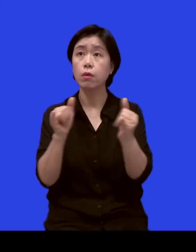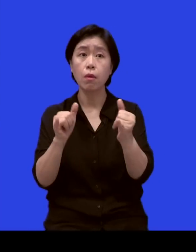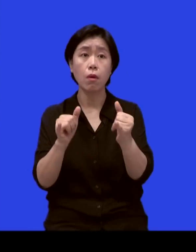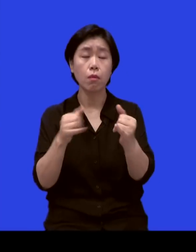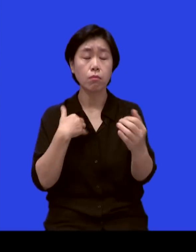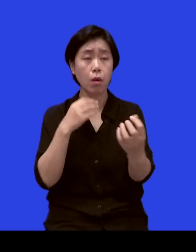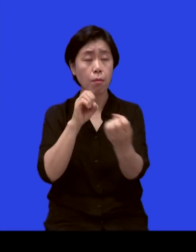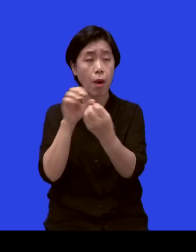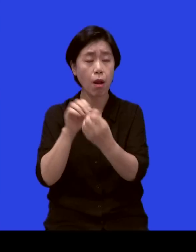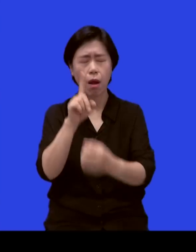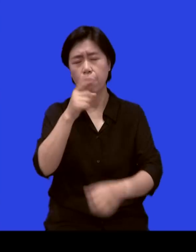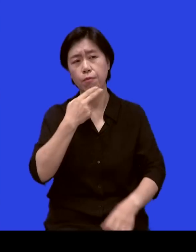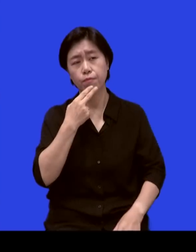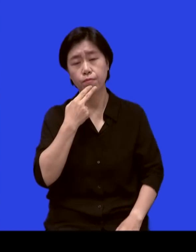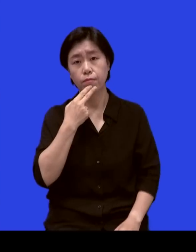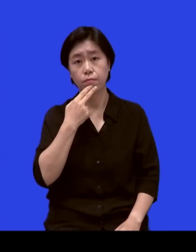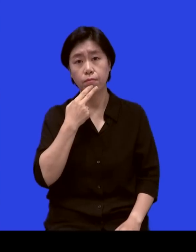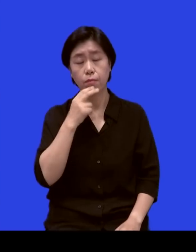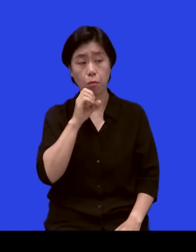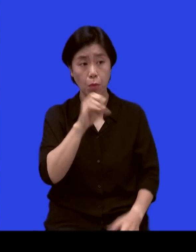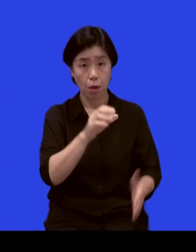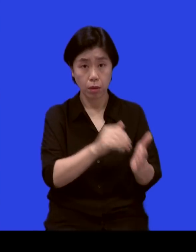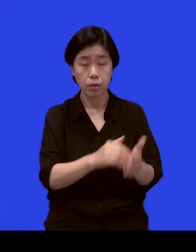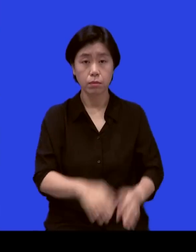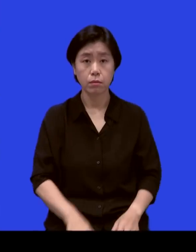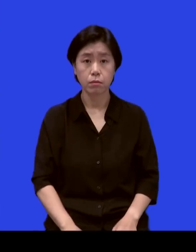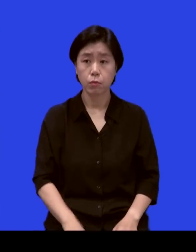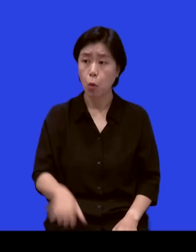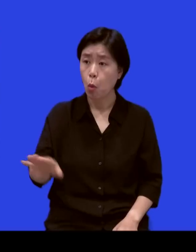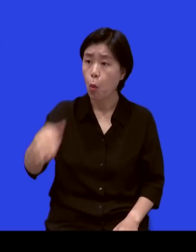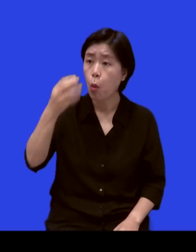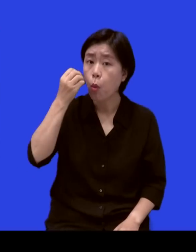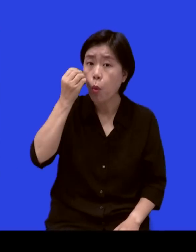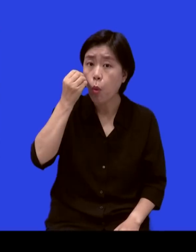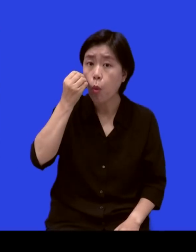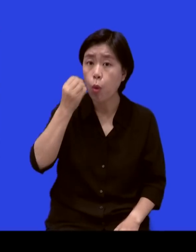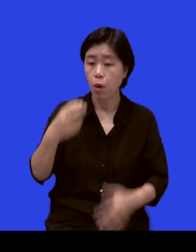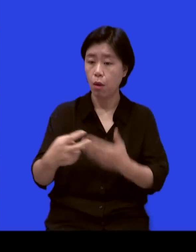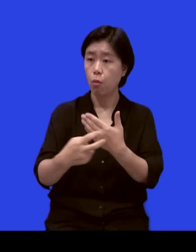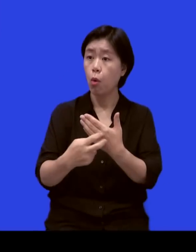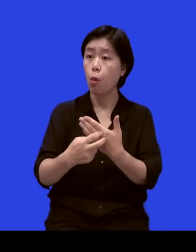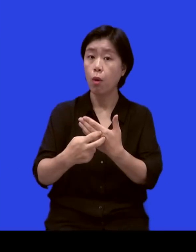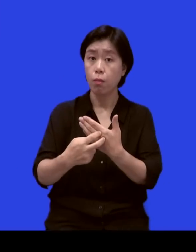꿇고 사과를 하셨다는 거예요. 장모님 앞에서. 병원장님이? 예.